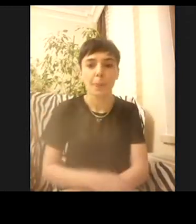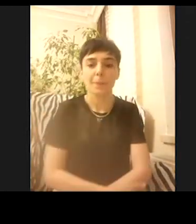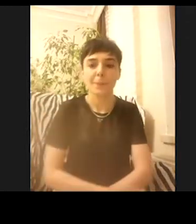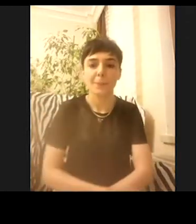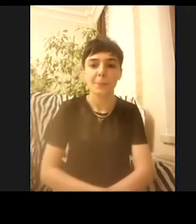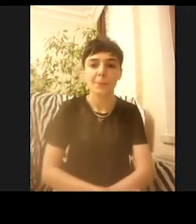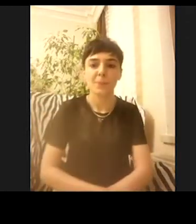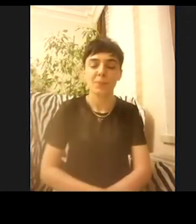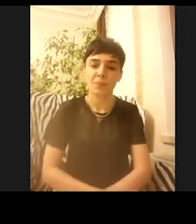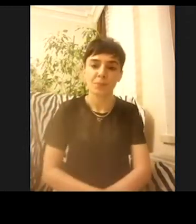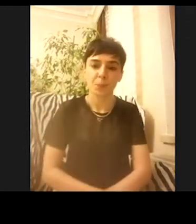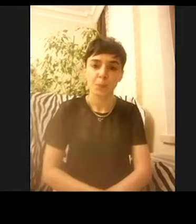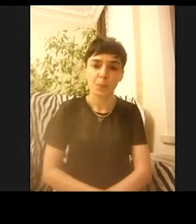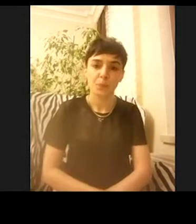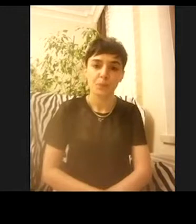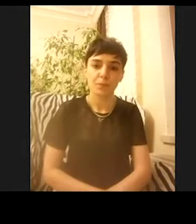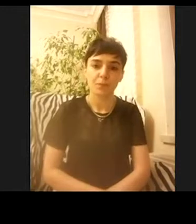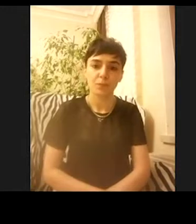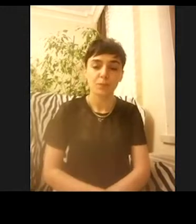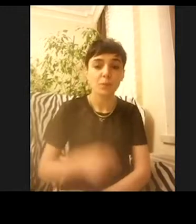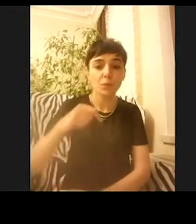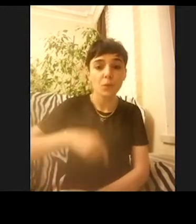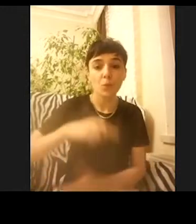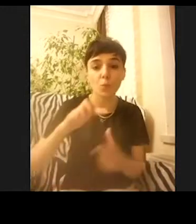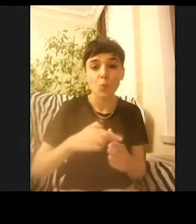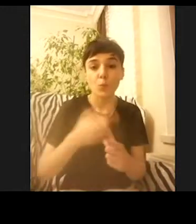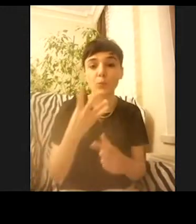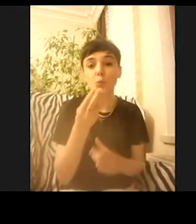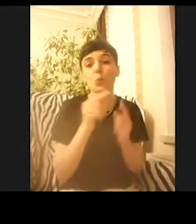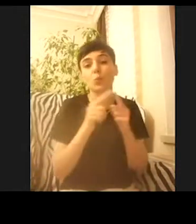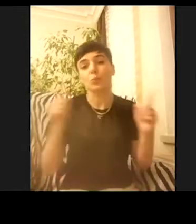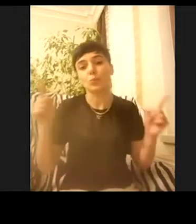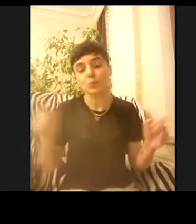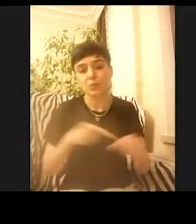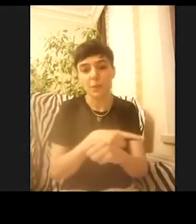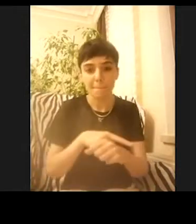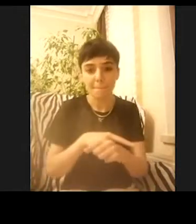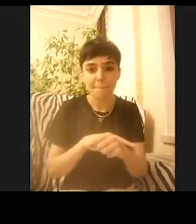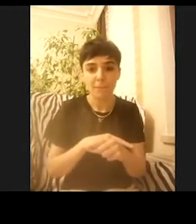Bence Through the Window'un çok uzun zamandır, yani Through the Window çok uzun zamandır hayata geçmeyi bekliyordu.